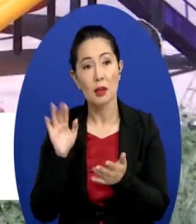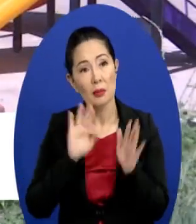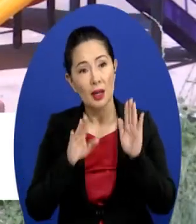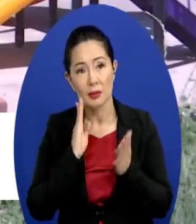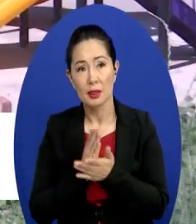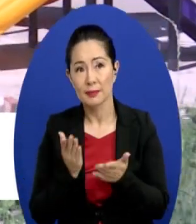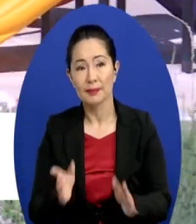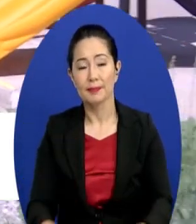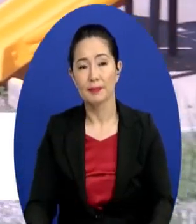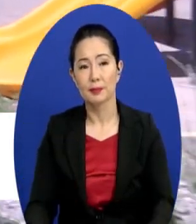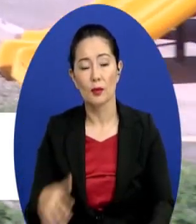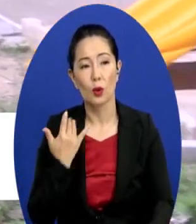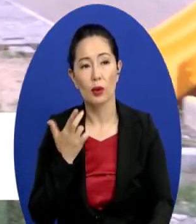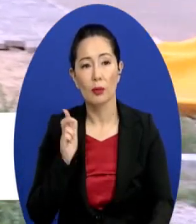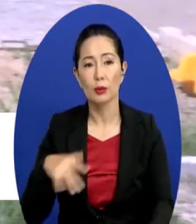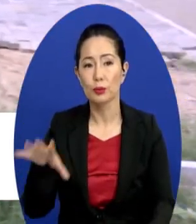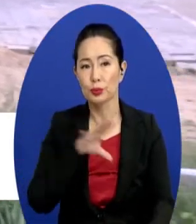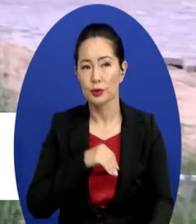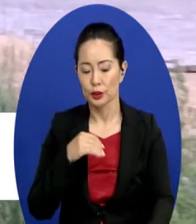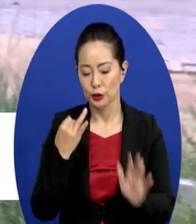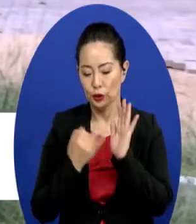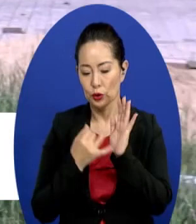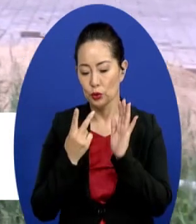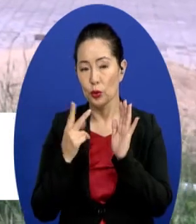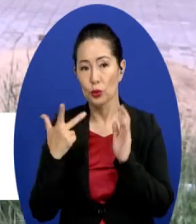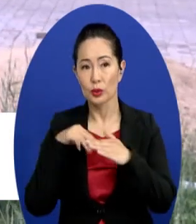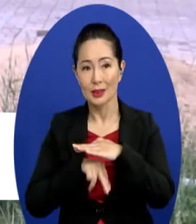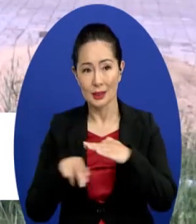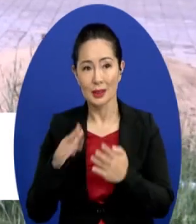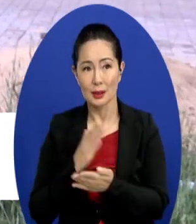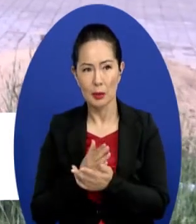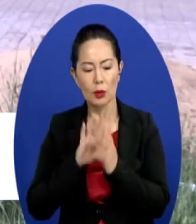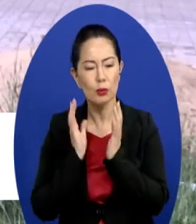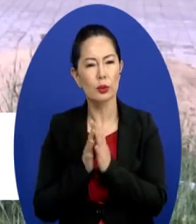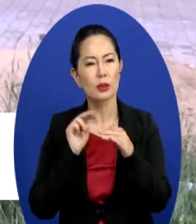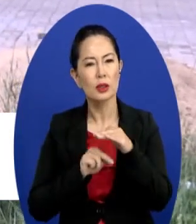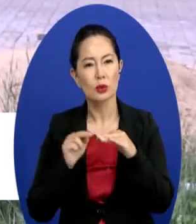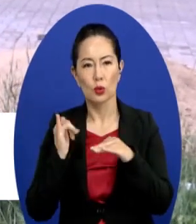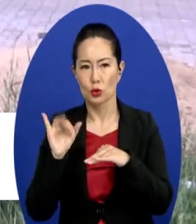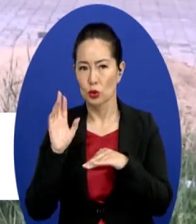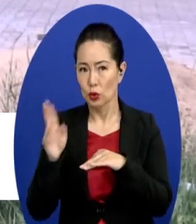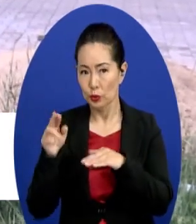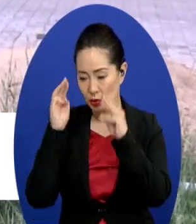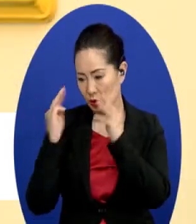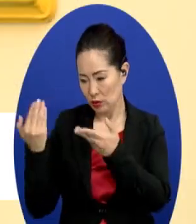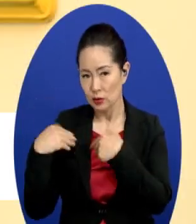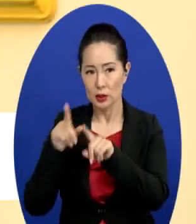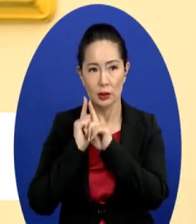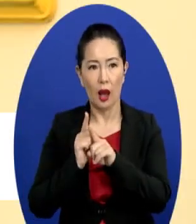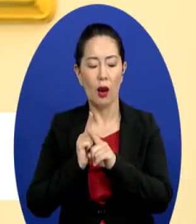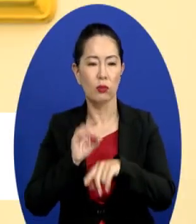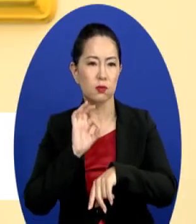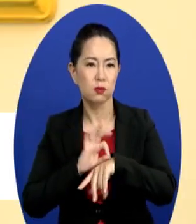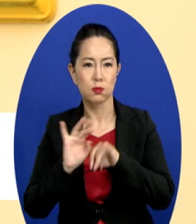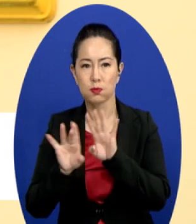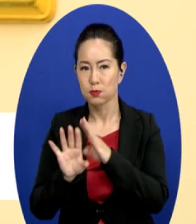хүртэл. Нийслэл хотод энэ жил 723 цэцэрлэг байна. Цэцэрлэгүүд улсын онцгой комиссийн шийдвэрийн дагуу халдвар хамгаалтын